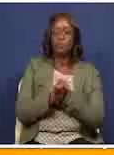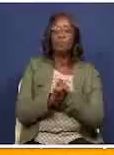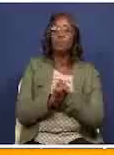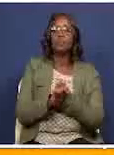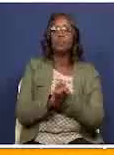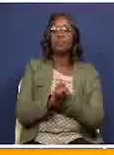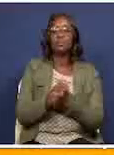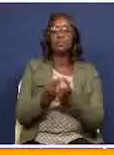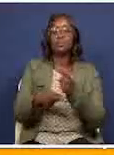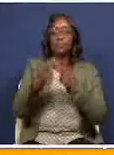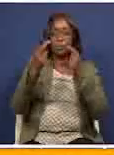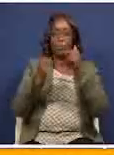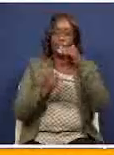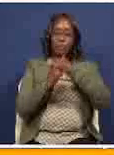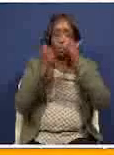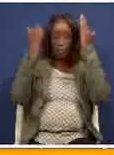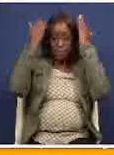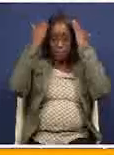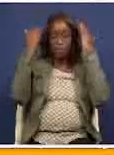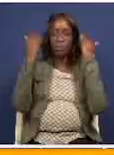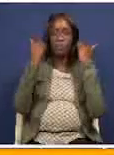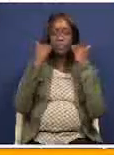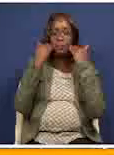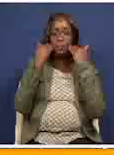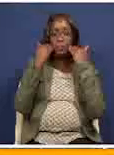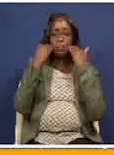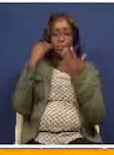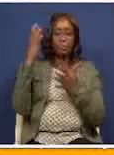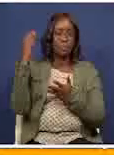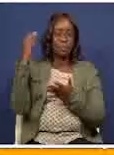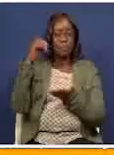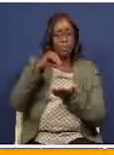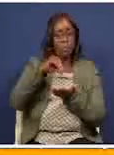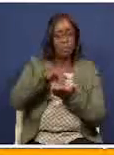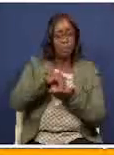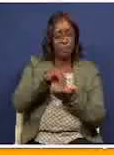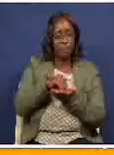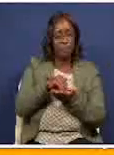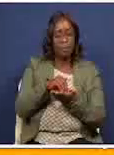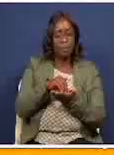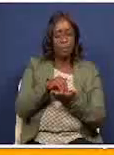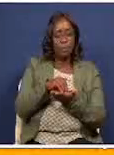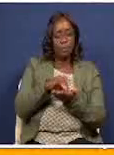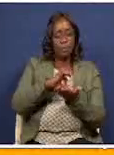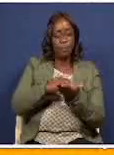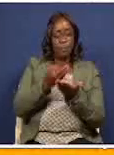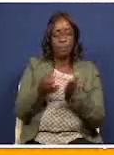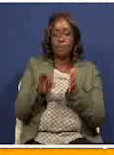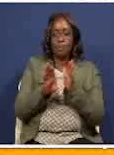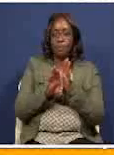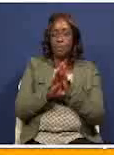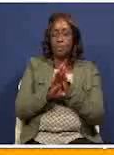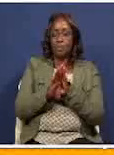koti nene ande grune nyo Supreme Court nirikiti kudhikire gambare rekinye dhitumbre yayo riegiru wa riro kigina wa Finance